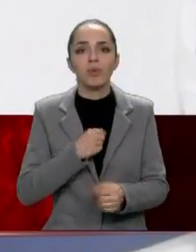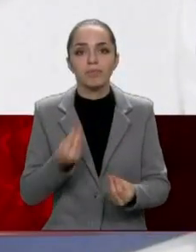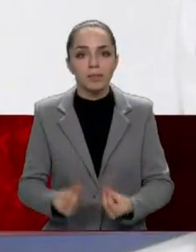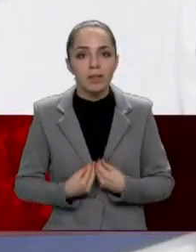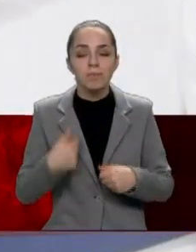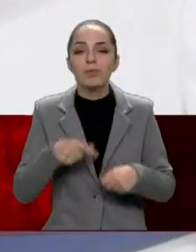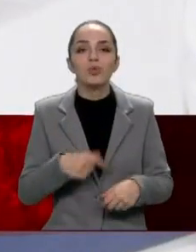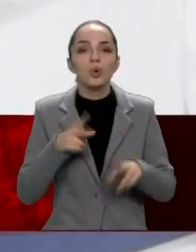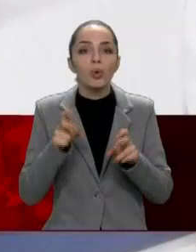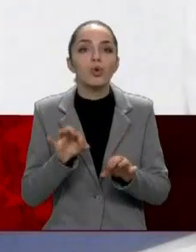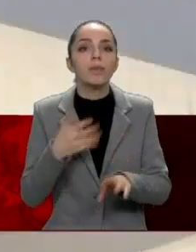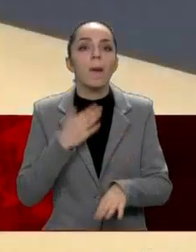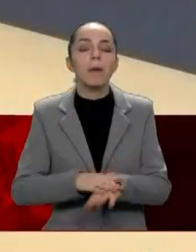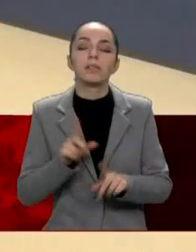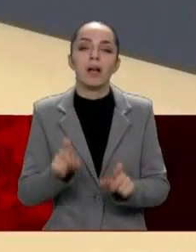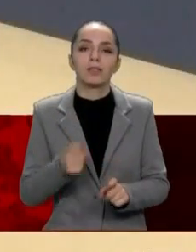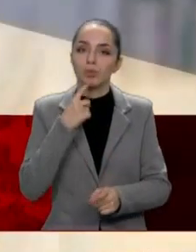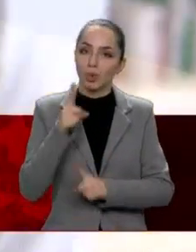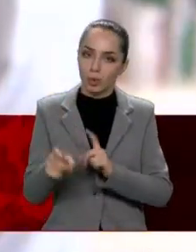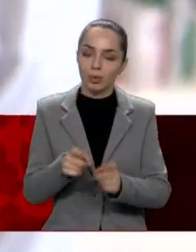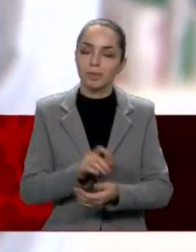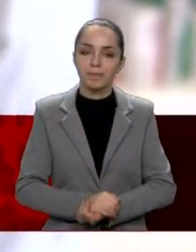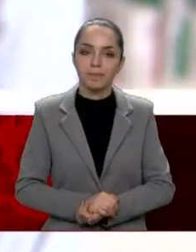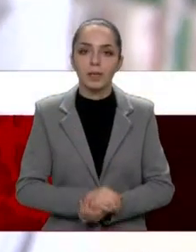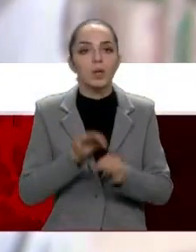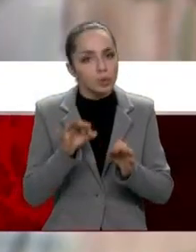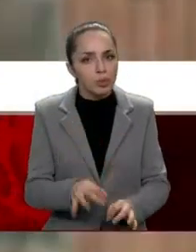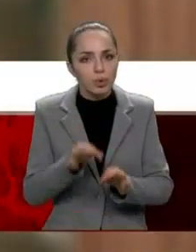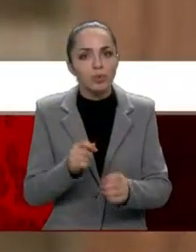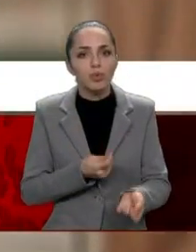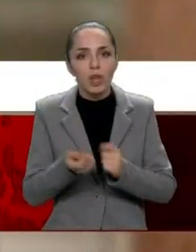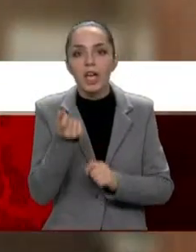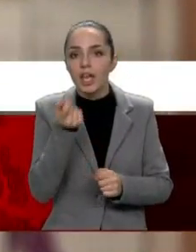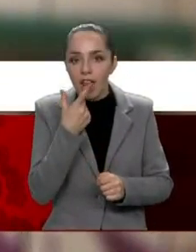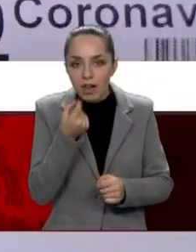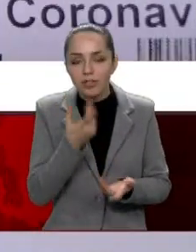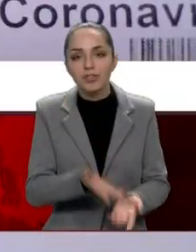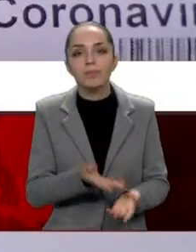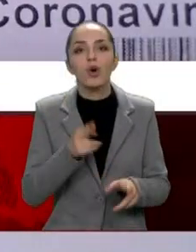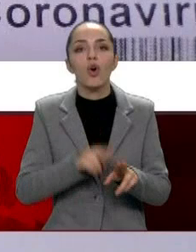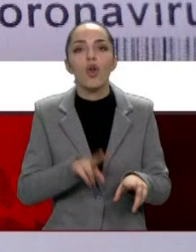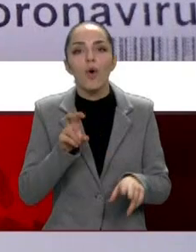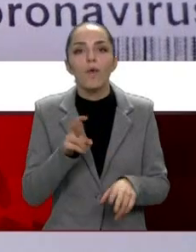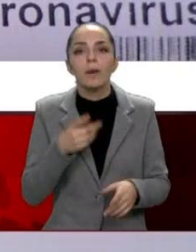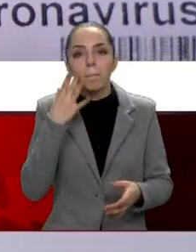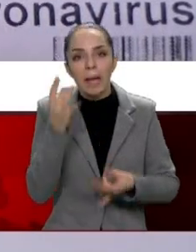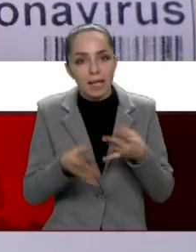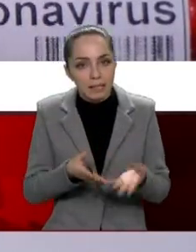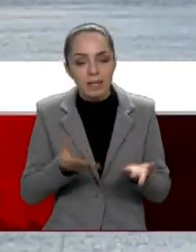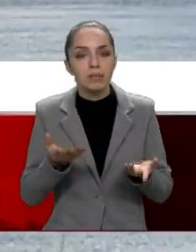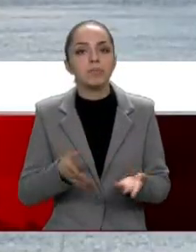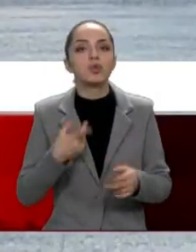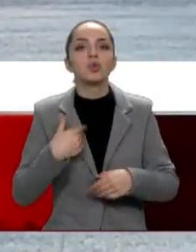durum nasıl başa çıkabiliriz diye sordu. Sürekli kullanılan ilaçların temini, koronavirüsün belirtileri ve